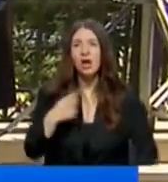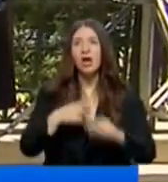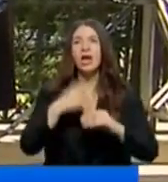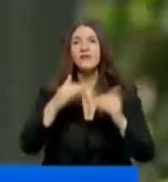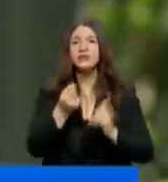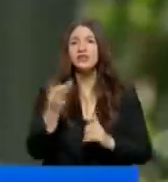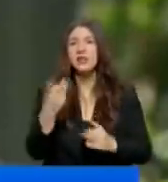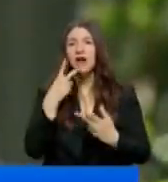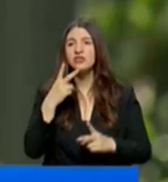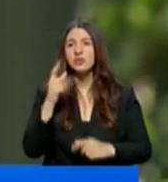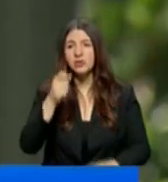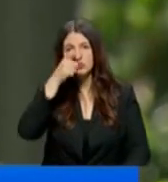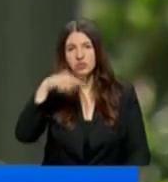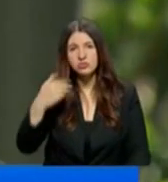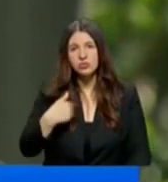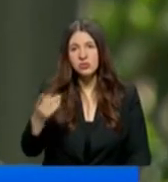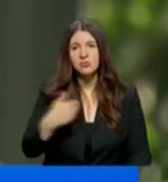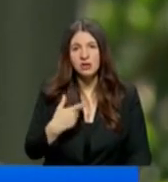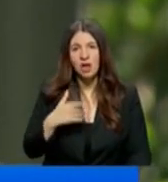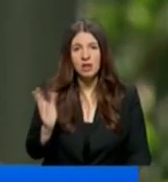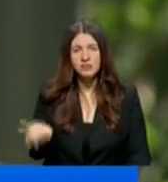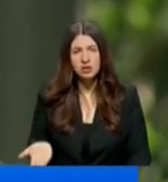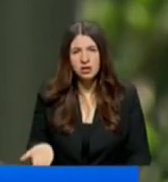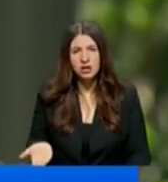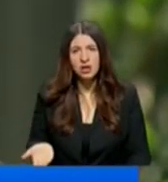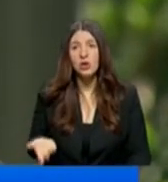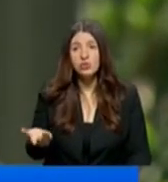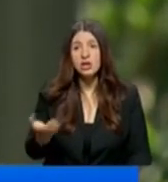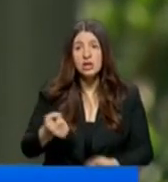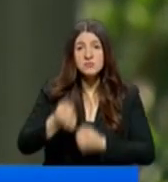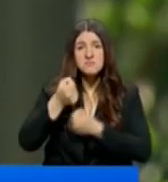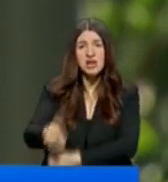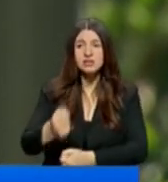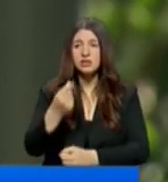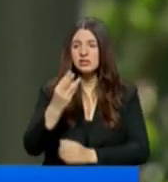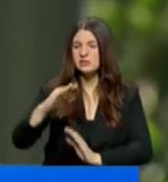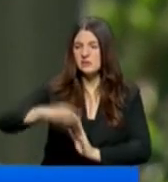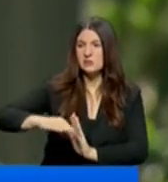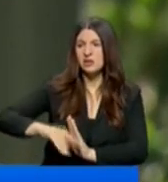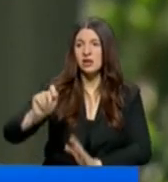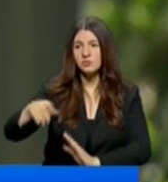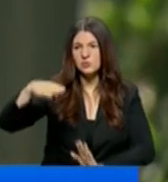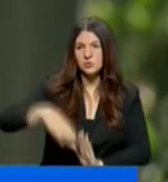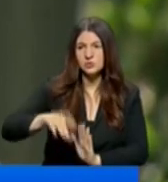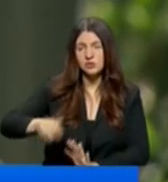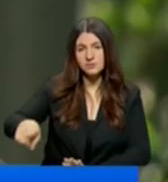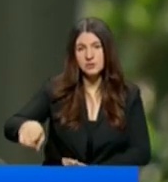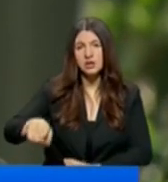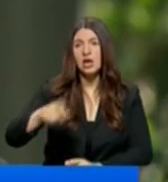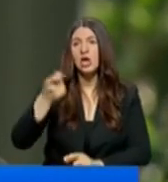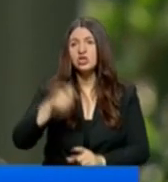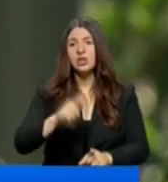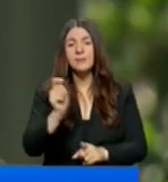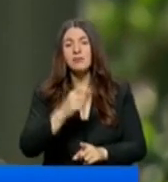Enflasyon rakamlarını açıklayan TÜİK, ben değilim ki. Üstelik baskıyla rakamları küçük tut, düşük tut.